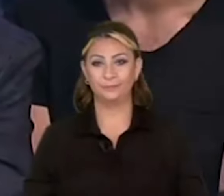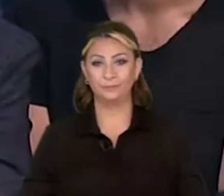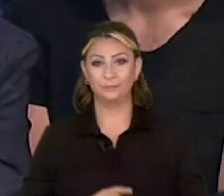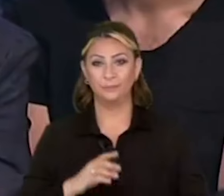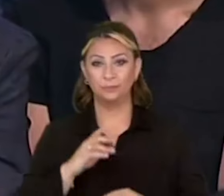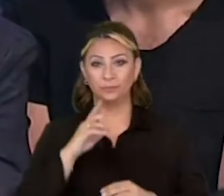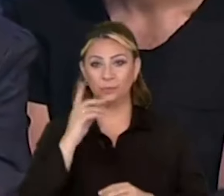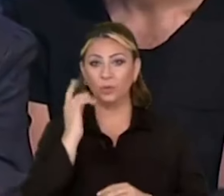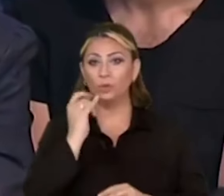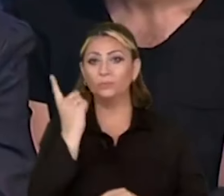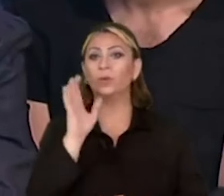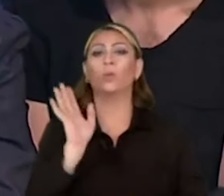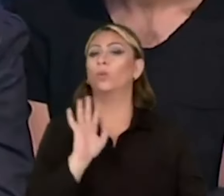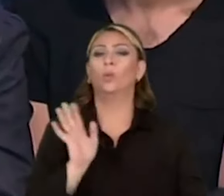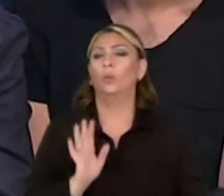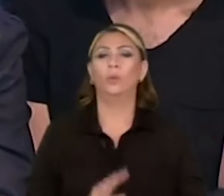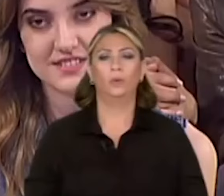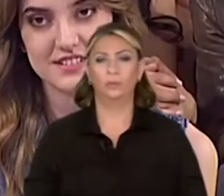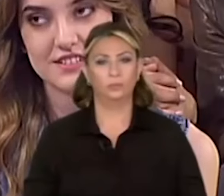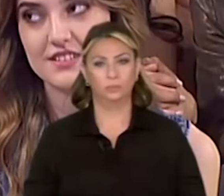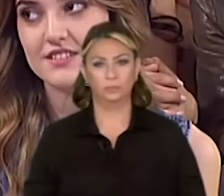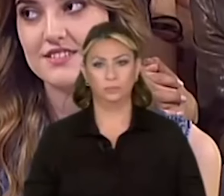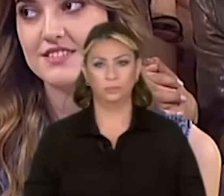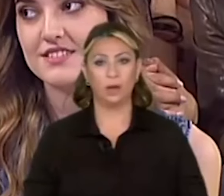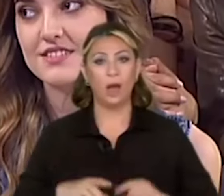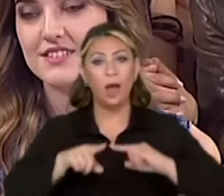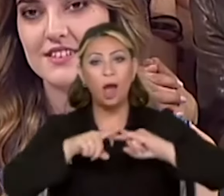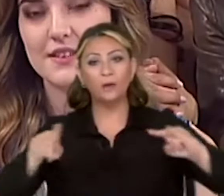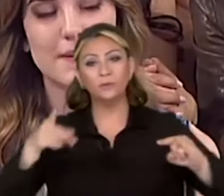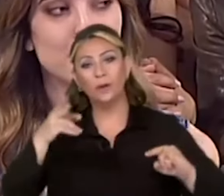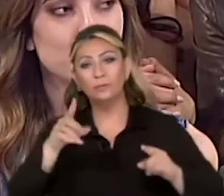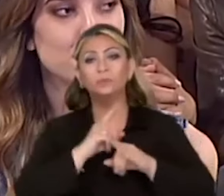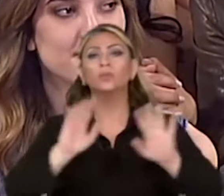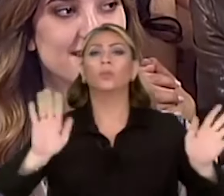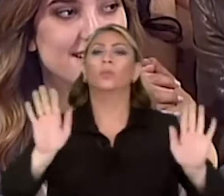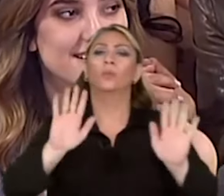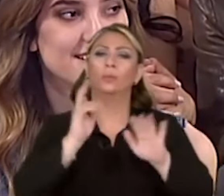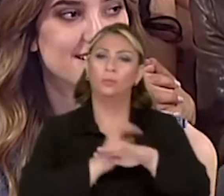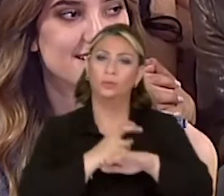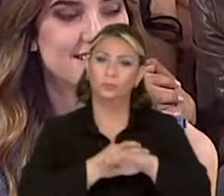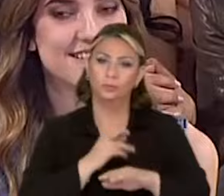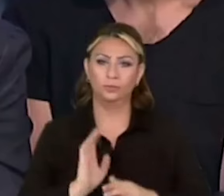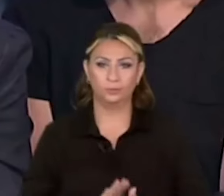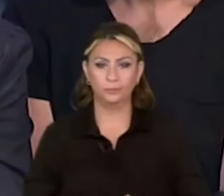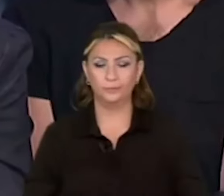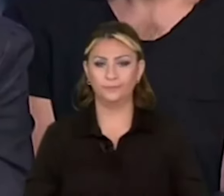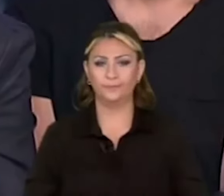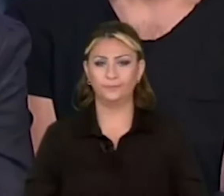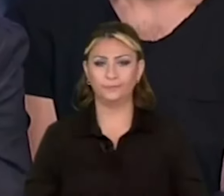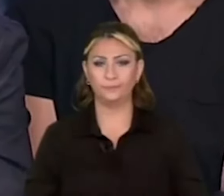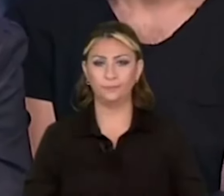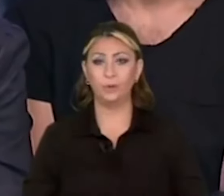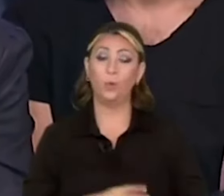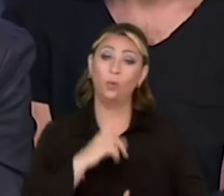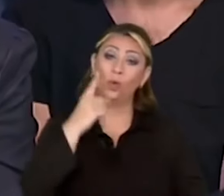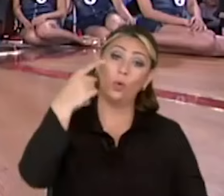Rolling Stones gibi bir durum yok yani. Yok. Hayır. Brian Jones'un havuz başında bulunması falan yok gibi. Canım. Yok canım. Yok herhalde. Yani. O da